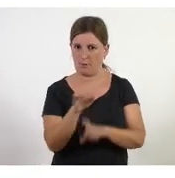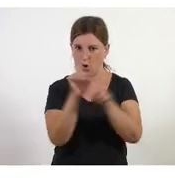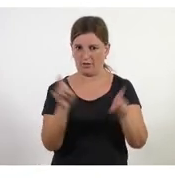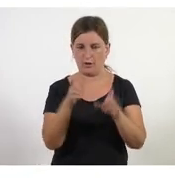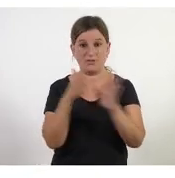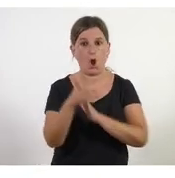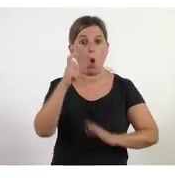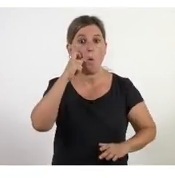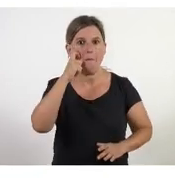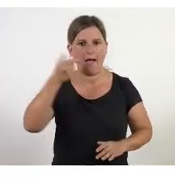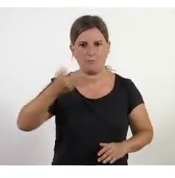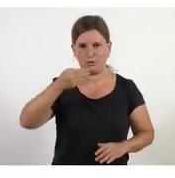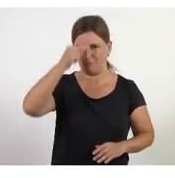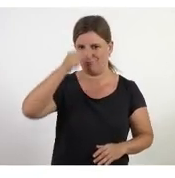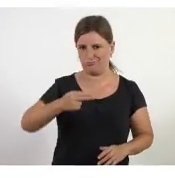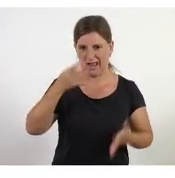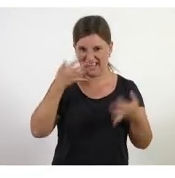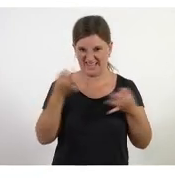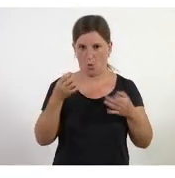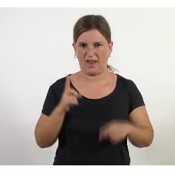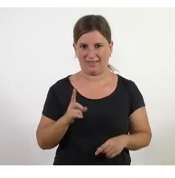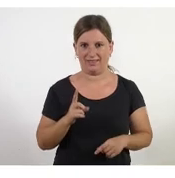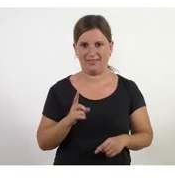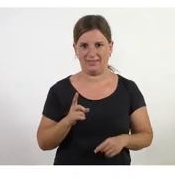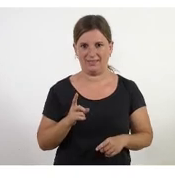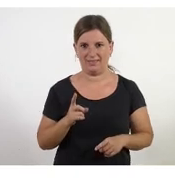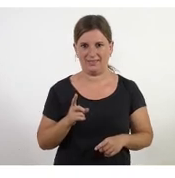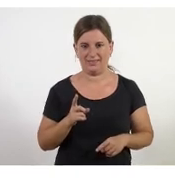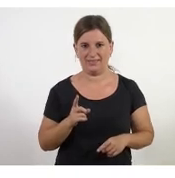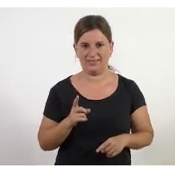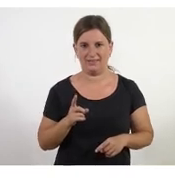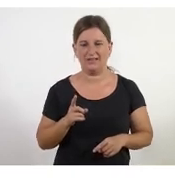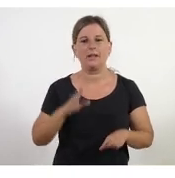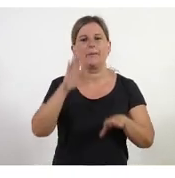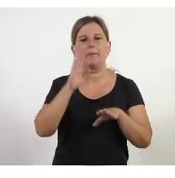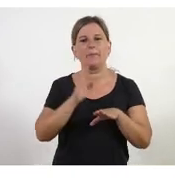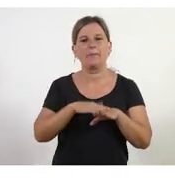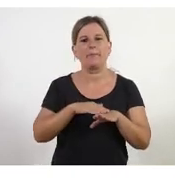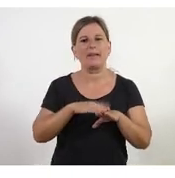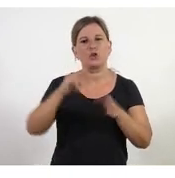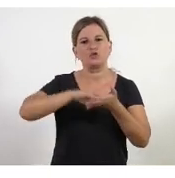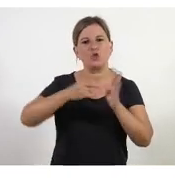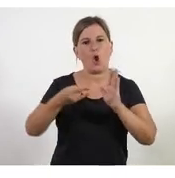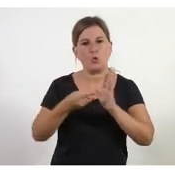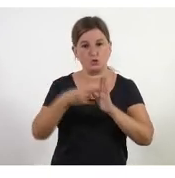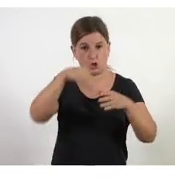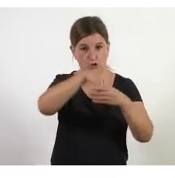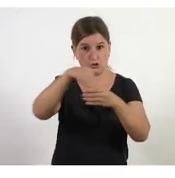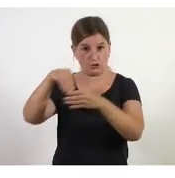humà és molt important en el tema de seguretat. I per fixar-nos en les solucions pròpiament,